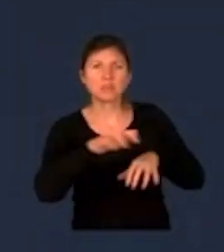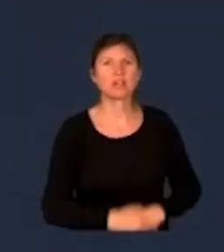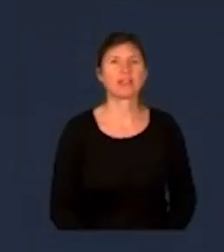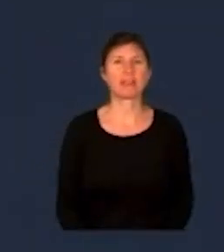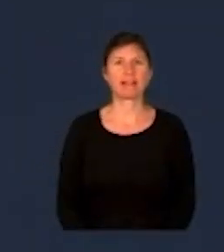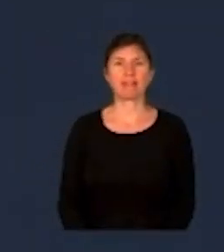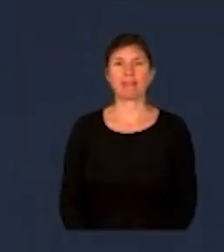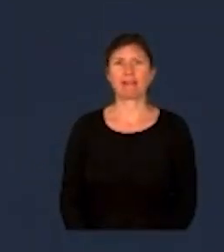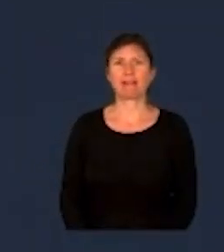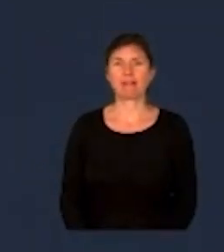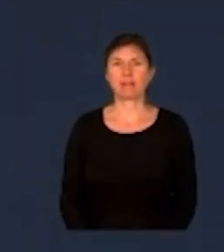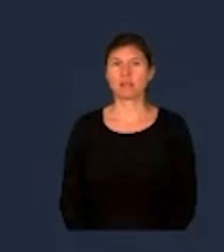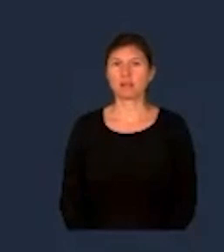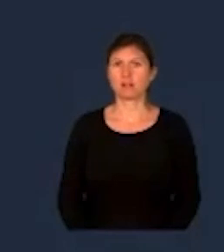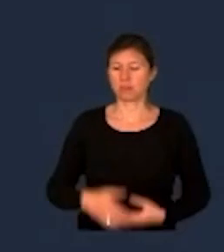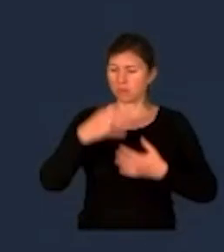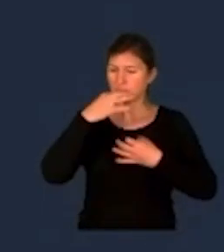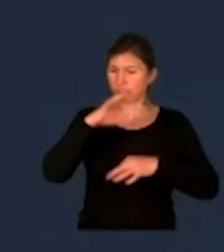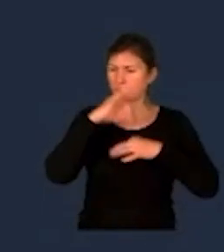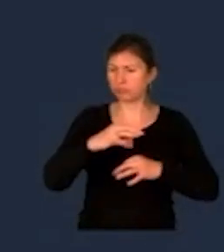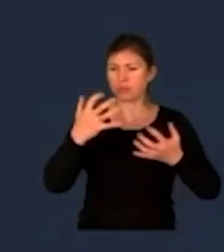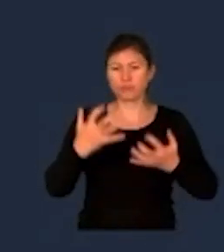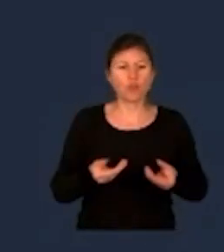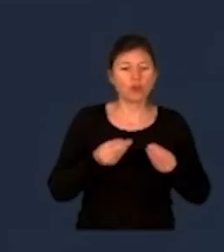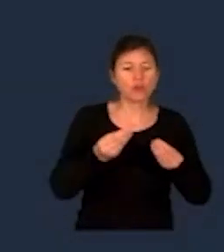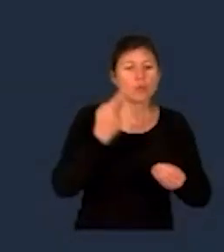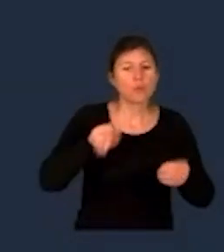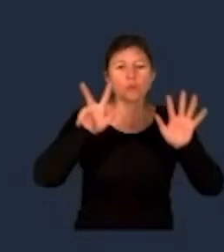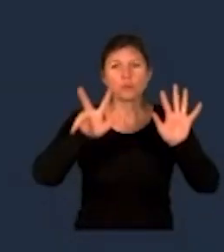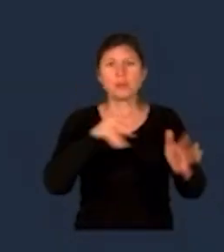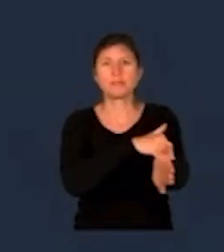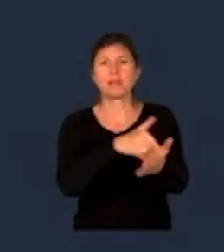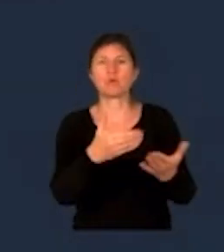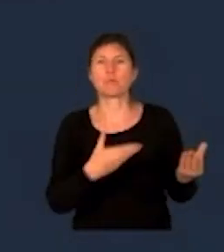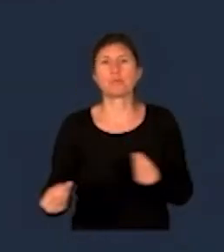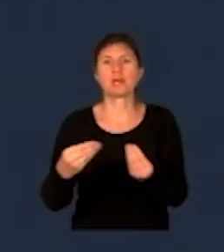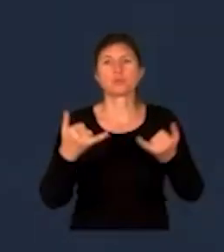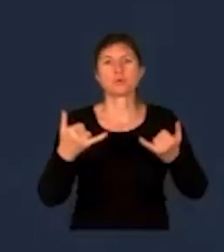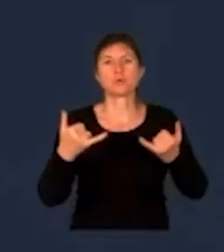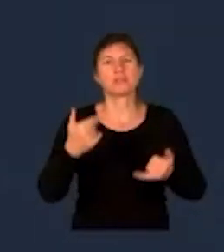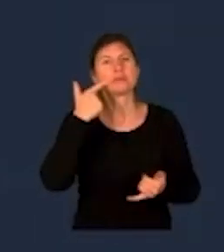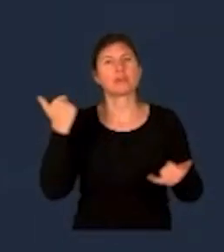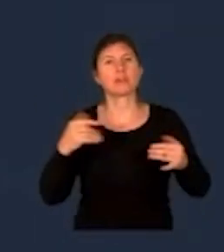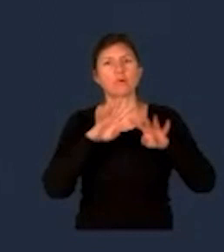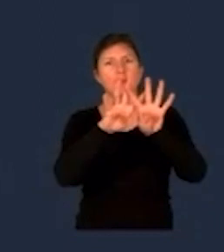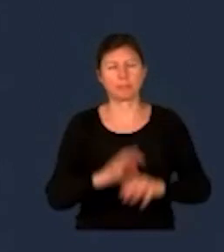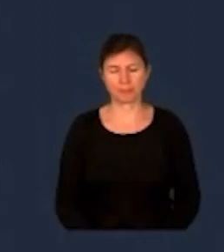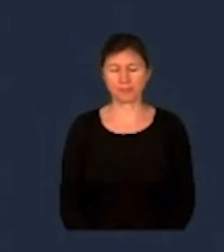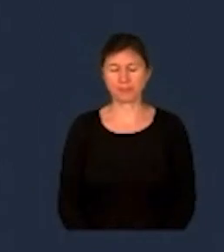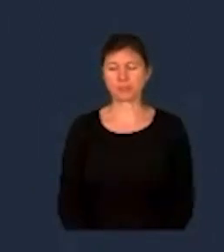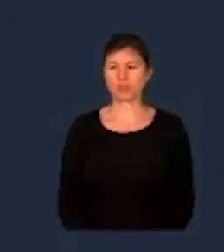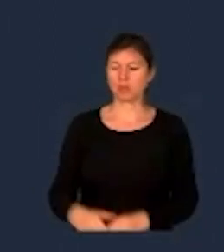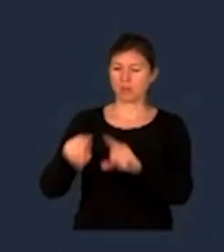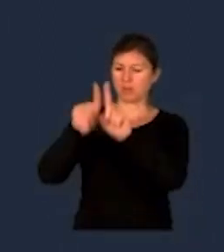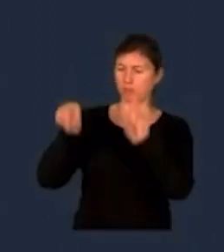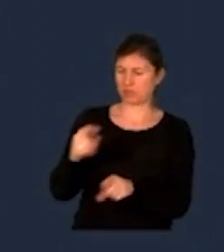pour que le budget soit aussi au service des 8 millions d'habitants d'Auvergne et de Rhône-Alpes ce budget est construit comme vous le faites vous-même remarquer dans une